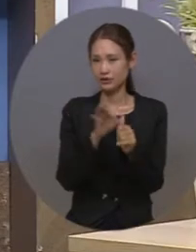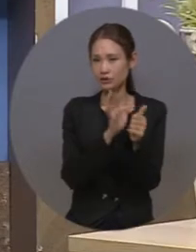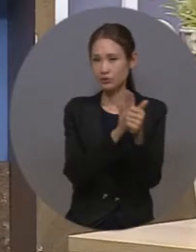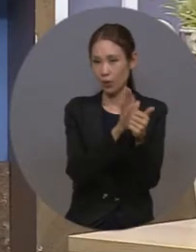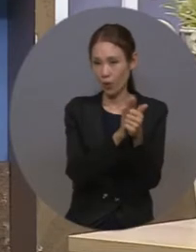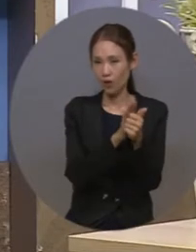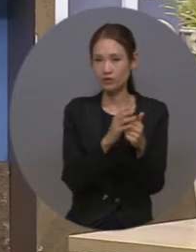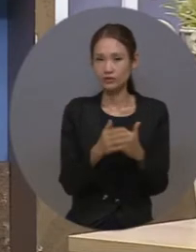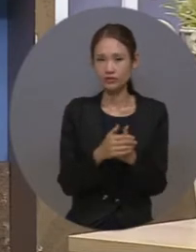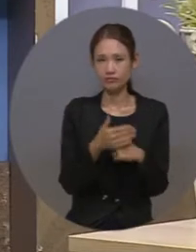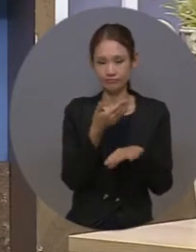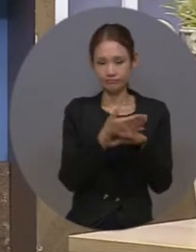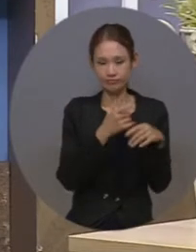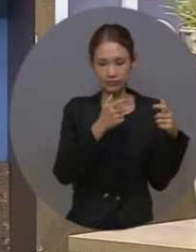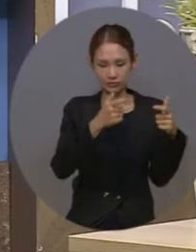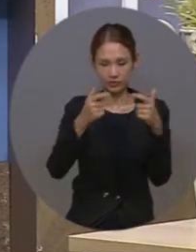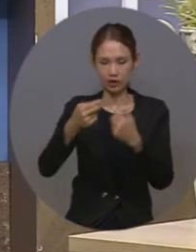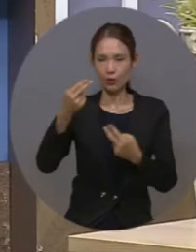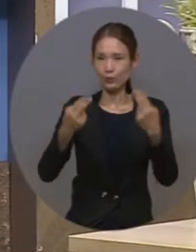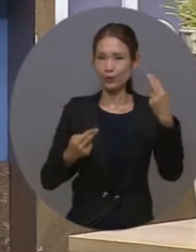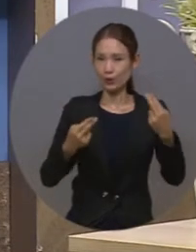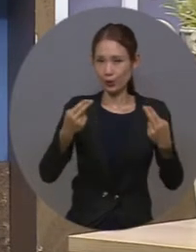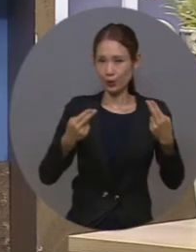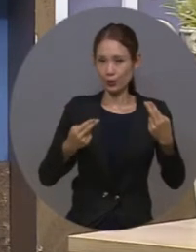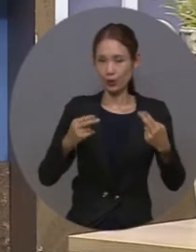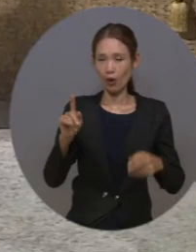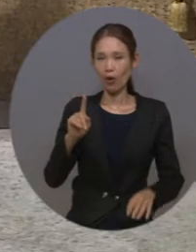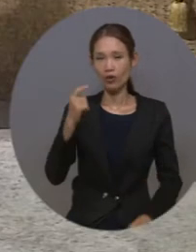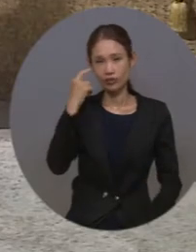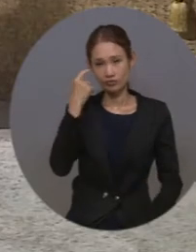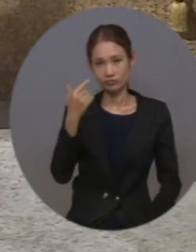이게 다른 지역과 비교했을 때는 어느 정도 수준인 건가요?